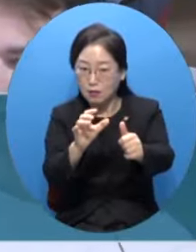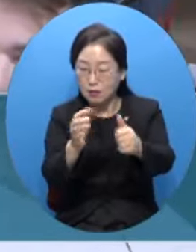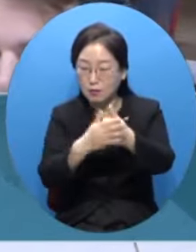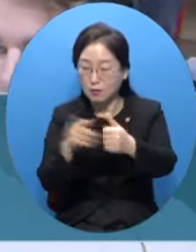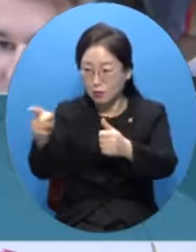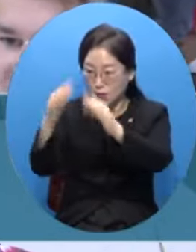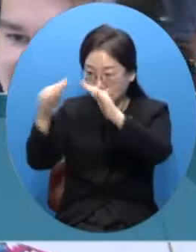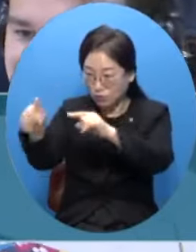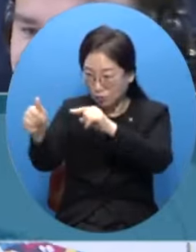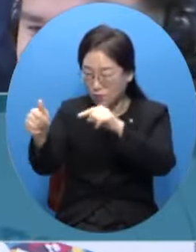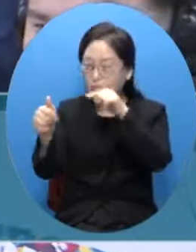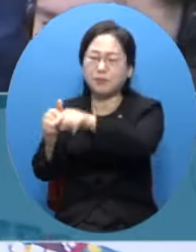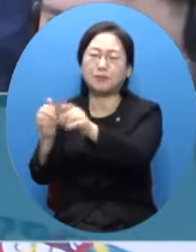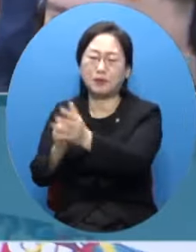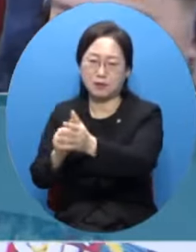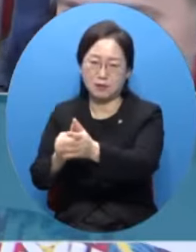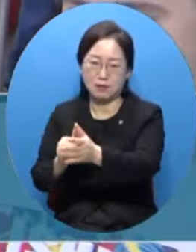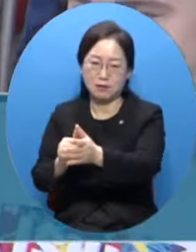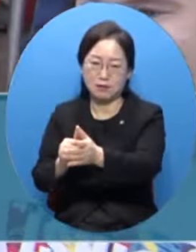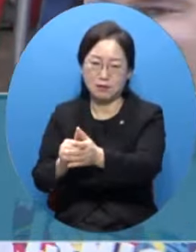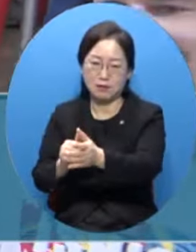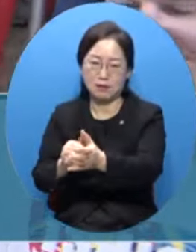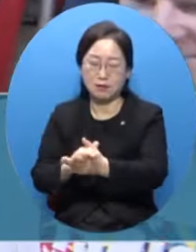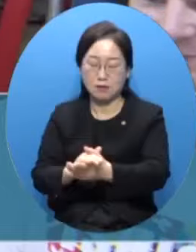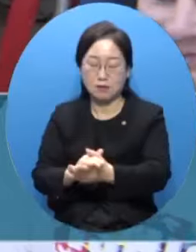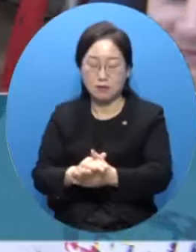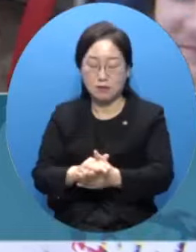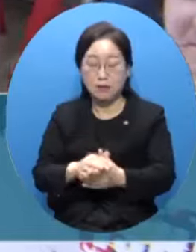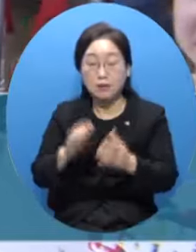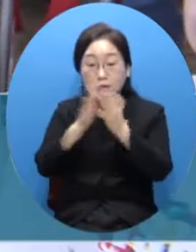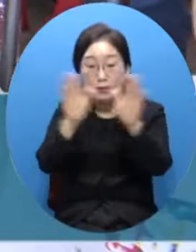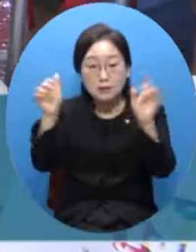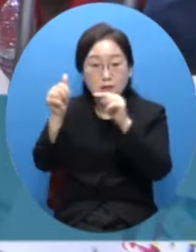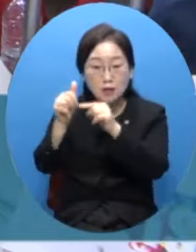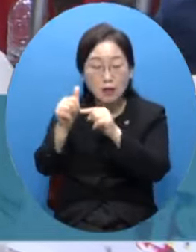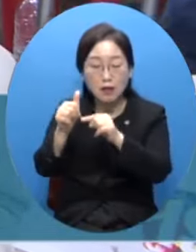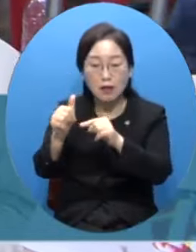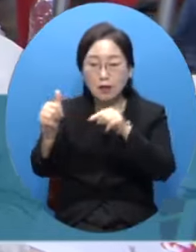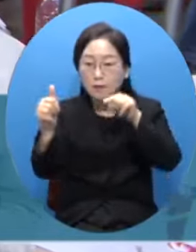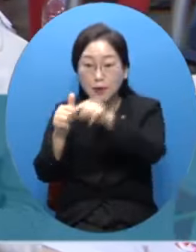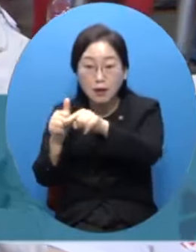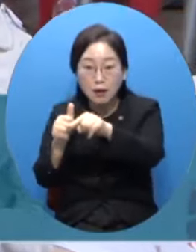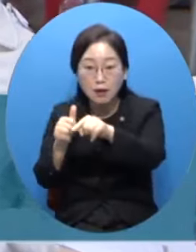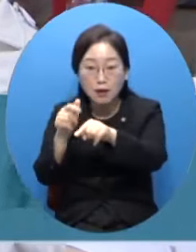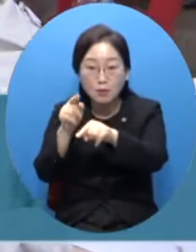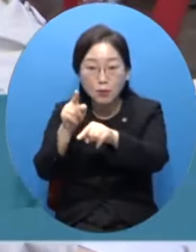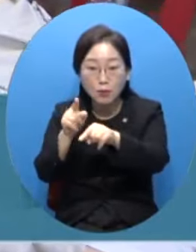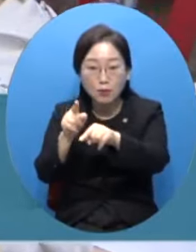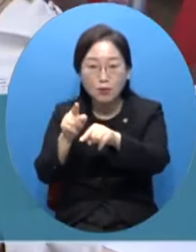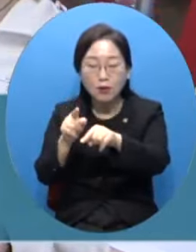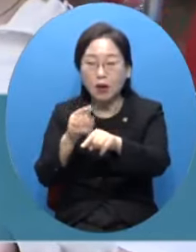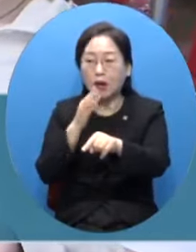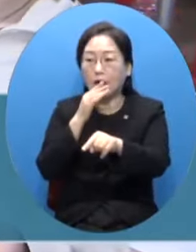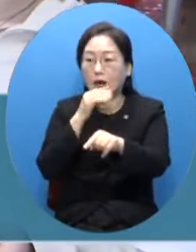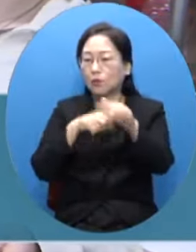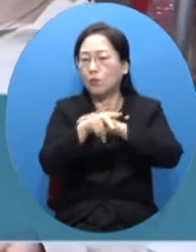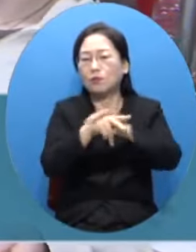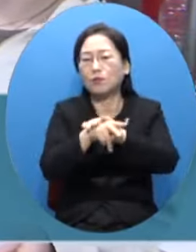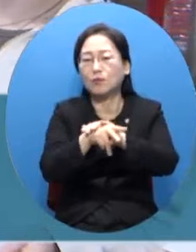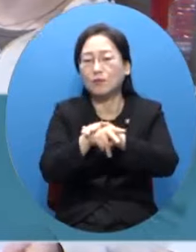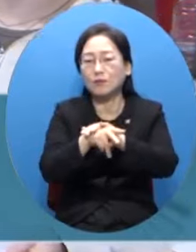애굽 사람을 쳐 죽인 것입니다. 그는 그 순간 살인자가 되었습니다. 도망자가 되었습니다.